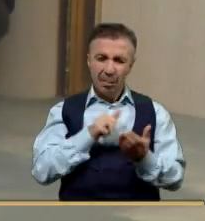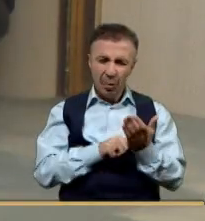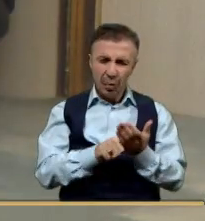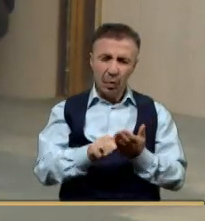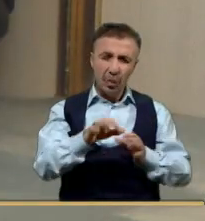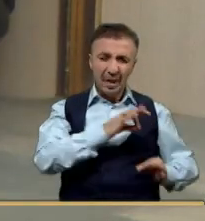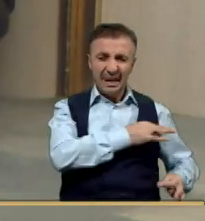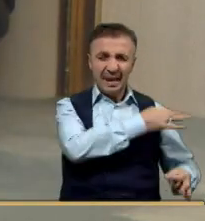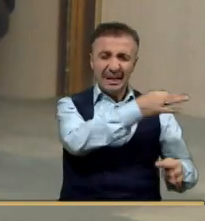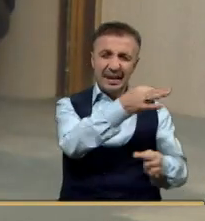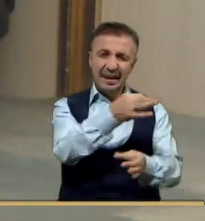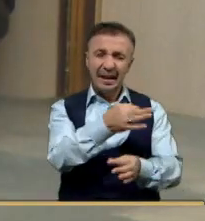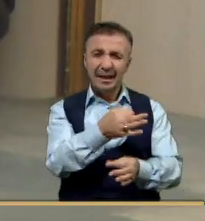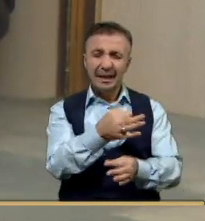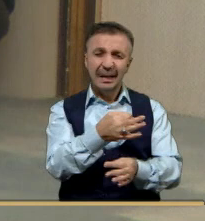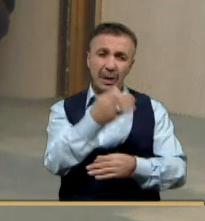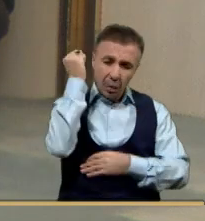gibidir.